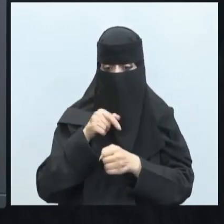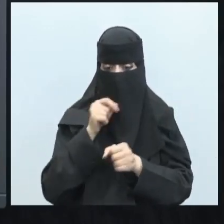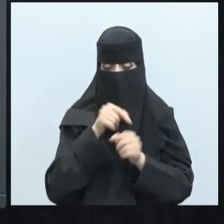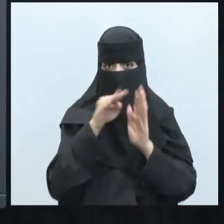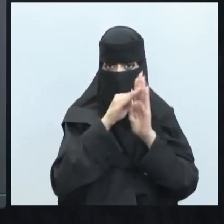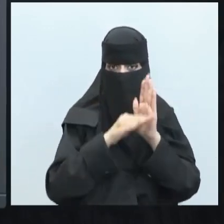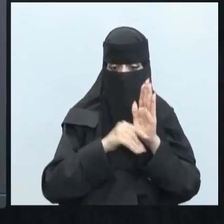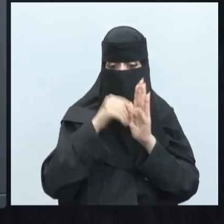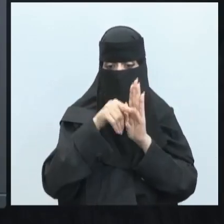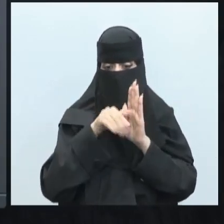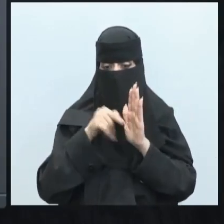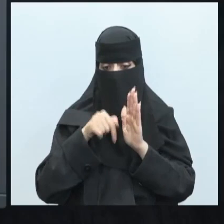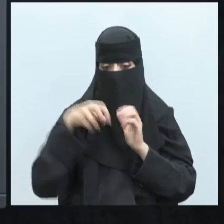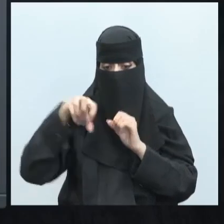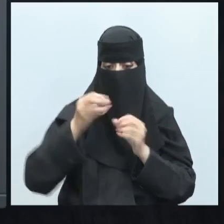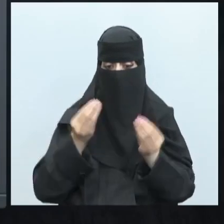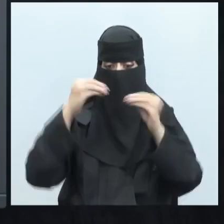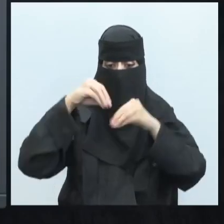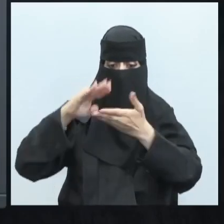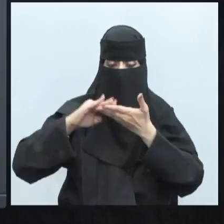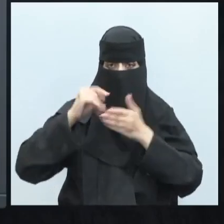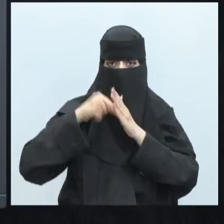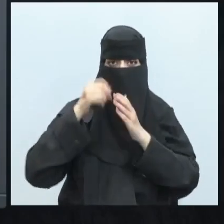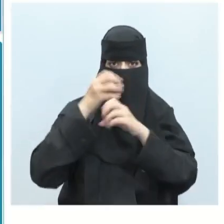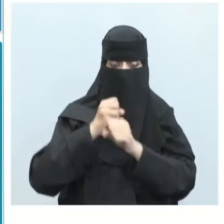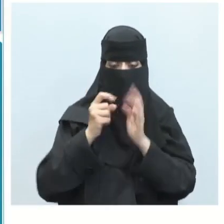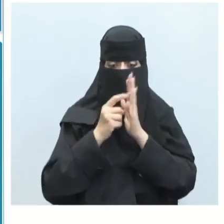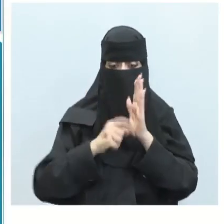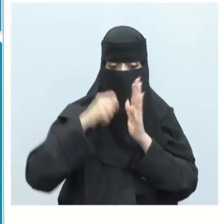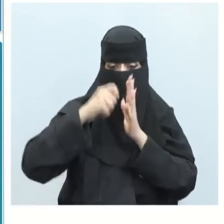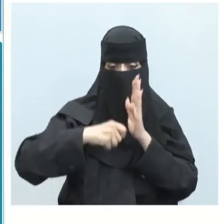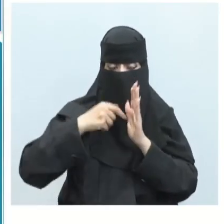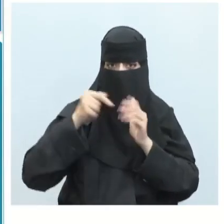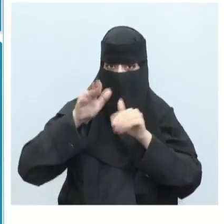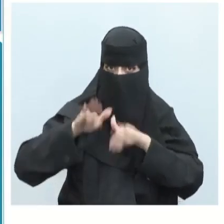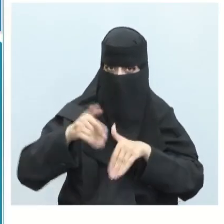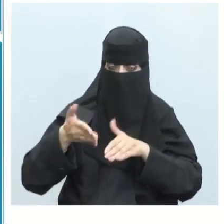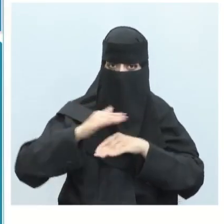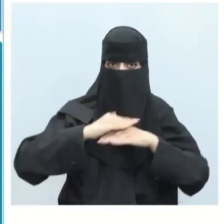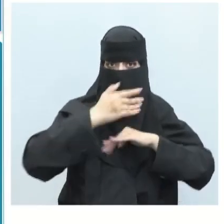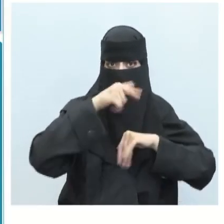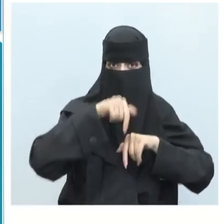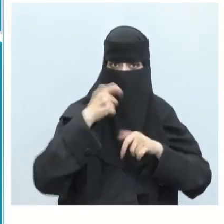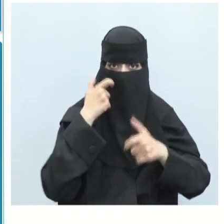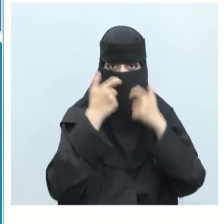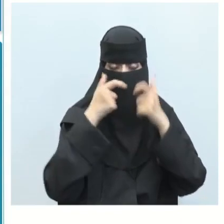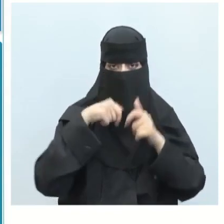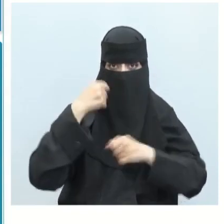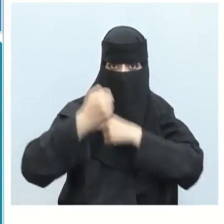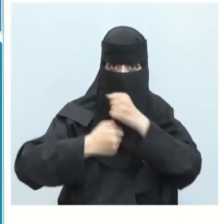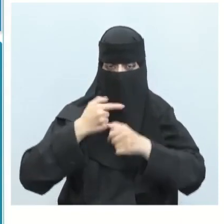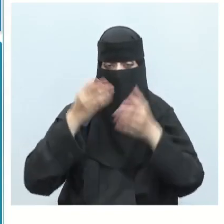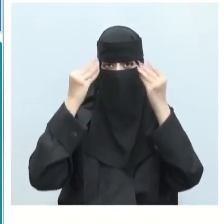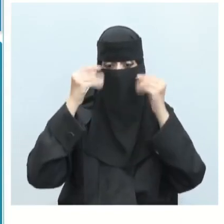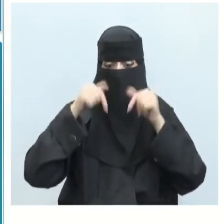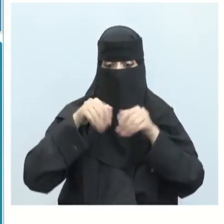دروسنا هو تطبيق برمجي مضمن يساعد في حمايه نظام تشغيل الموجود على جهازك بمراقبه حركه بيانات